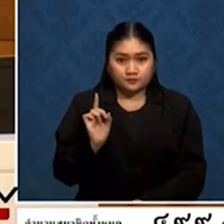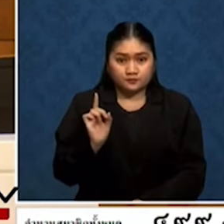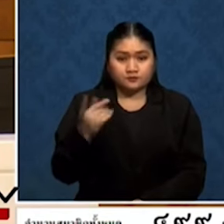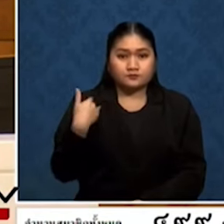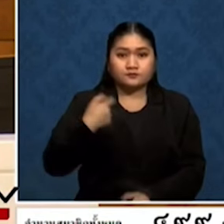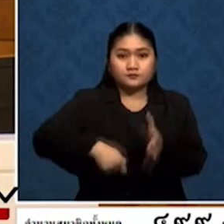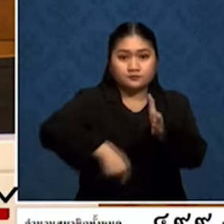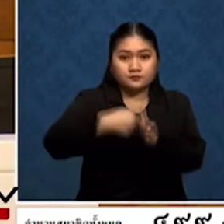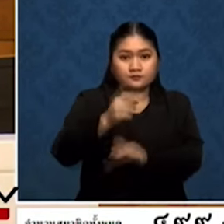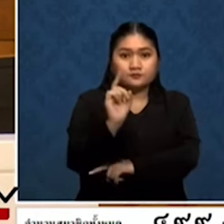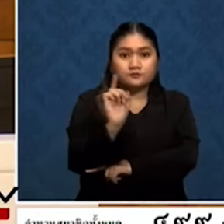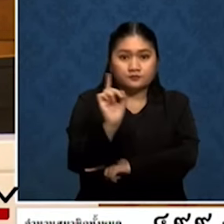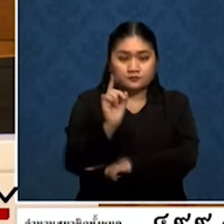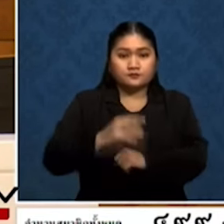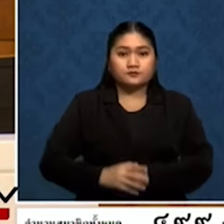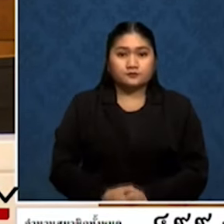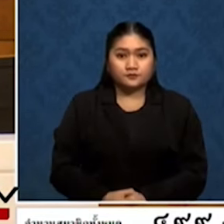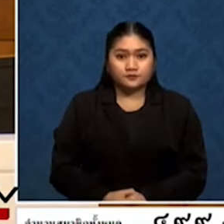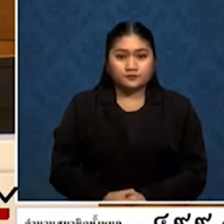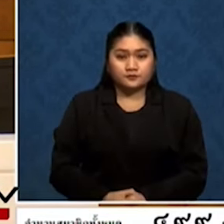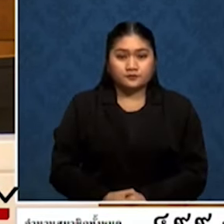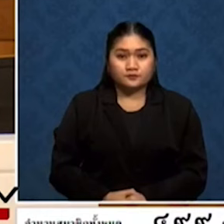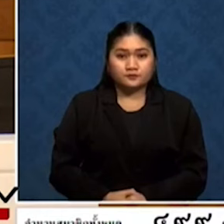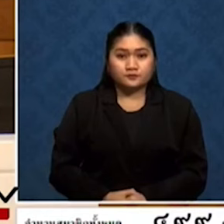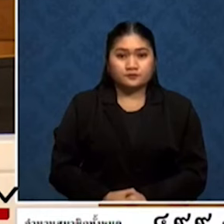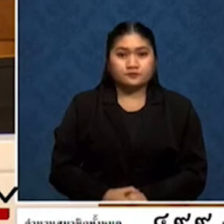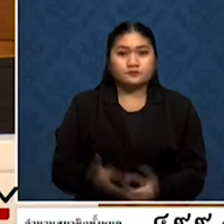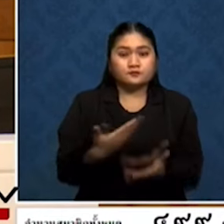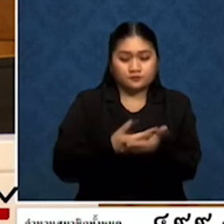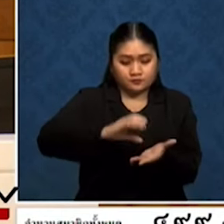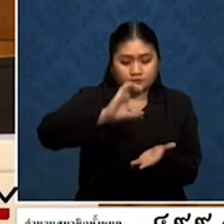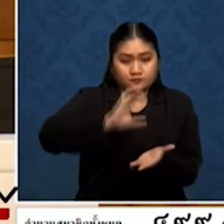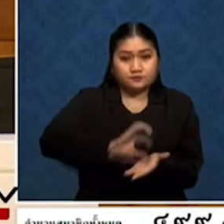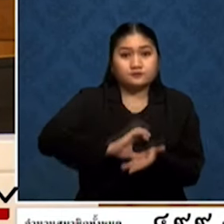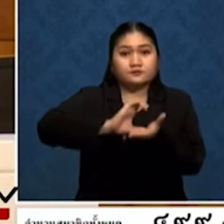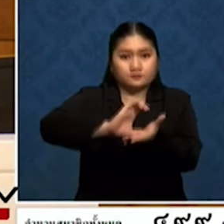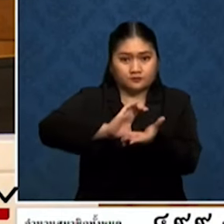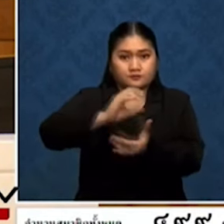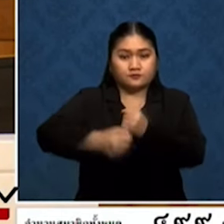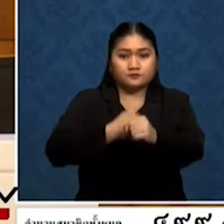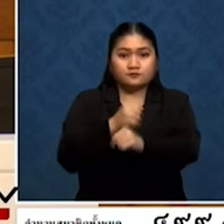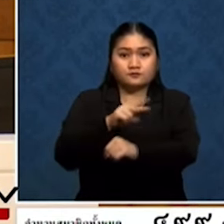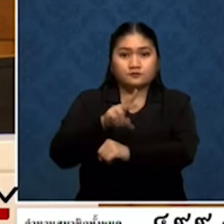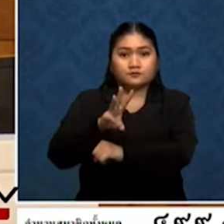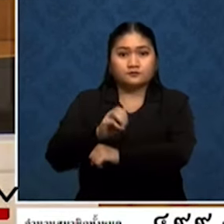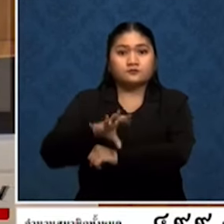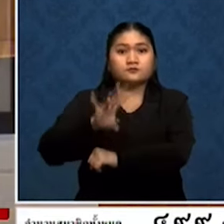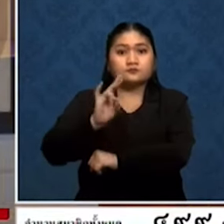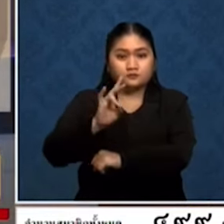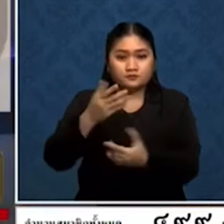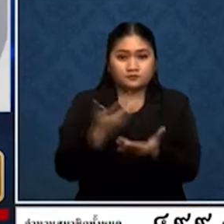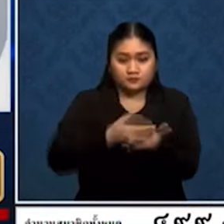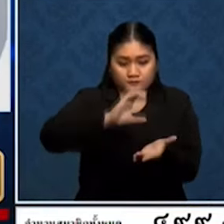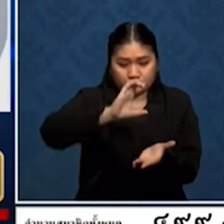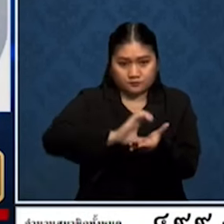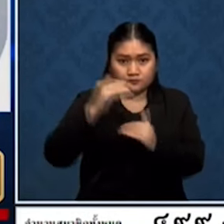ของพิส MU Jessตั้งงบปมาณรายใจเพิ่มเติประจำปี ประมาณ 200567เป็นจํานวั